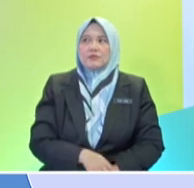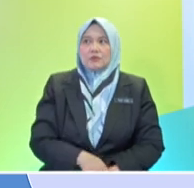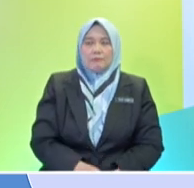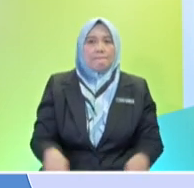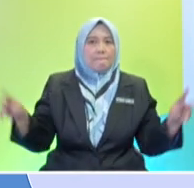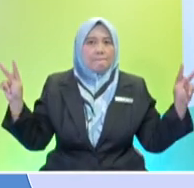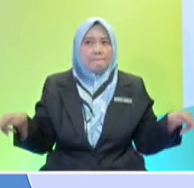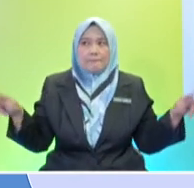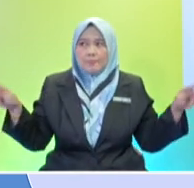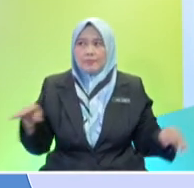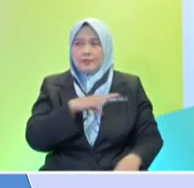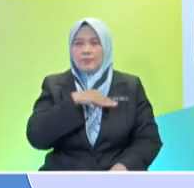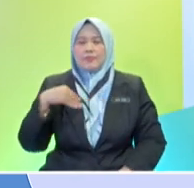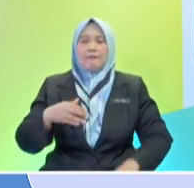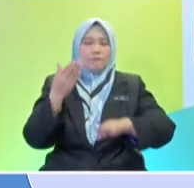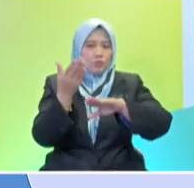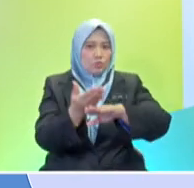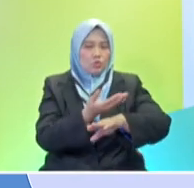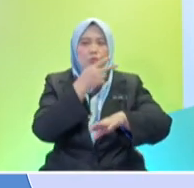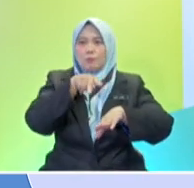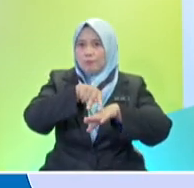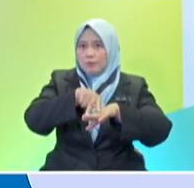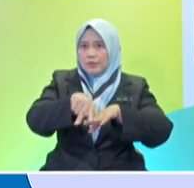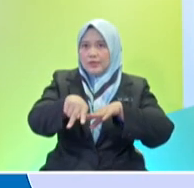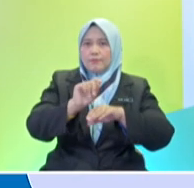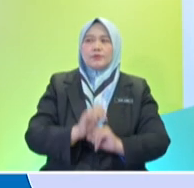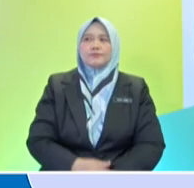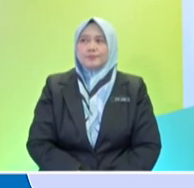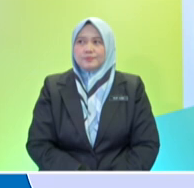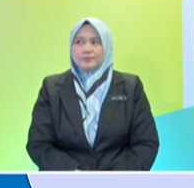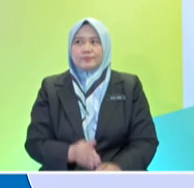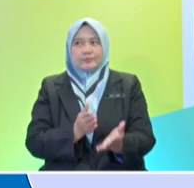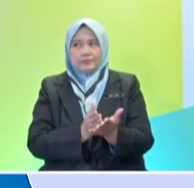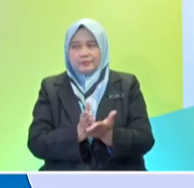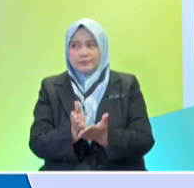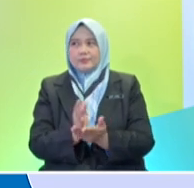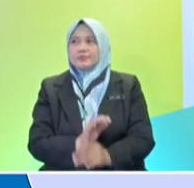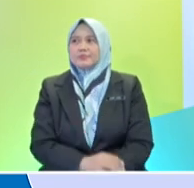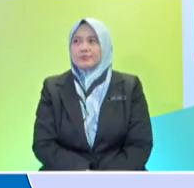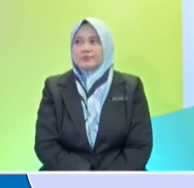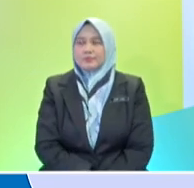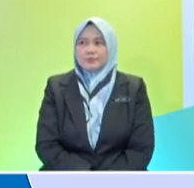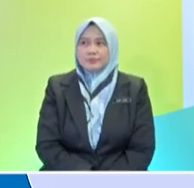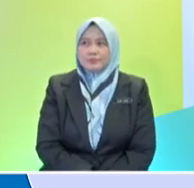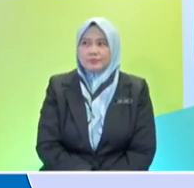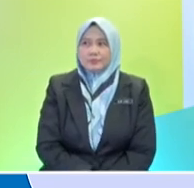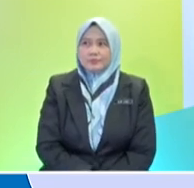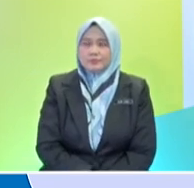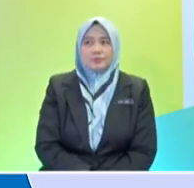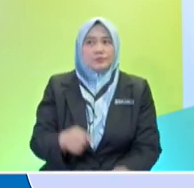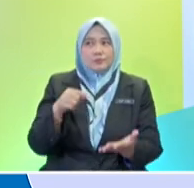bulu pelepah. Okey. Seterusnya. Silakan cikgu. Okey. Ini gambar binatang apa,